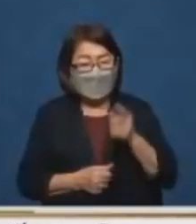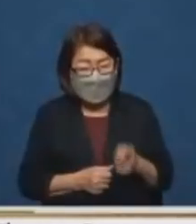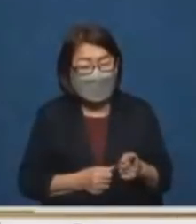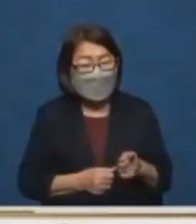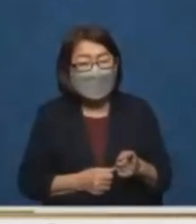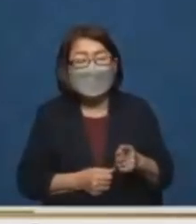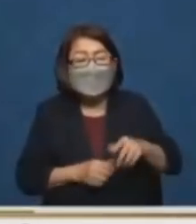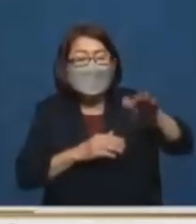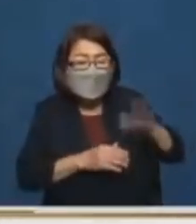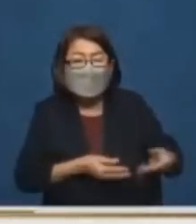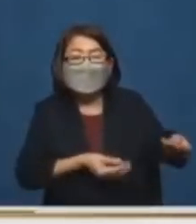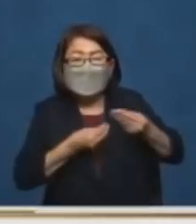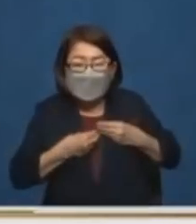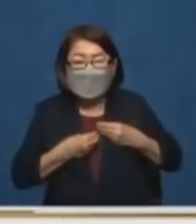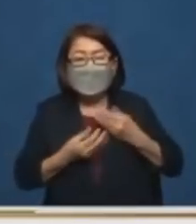40